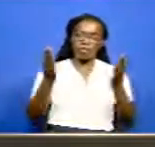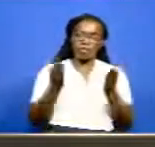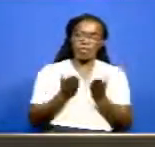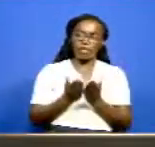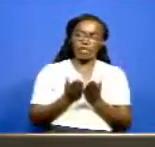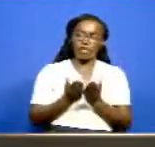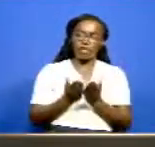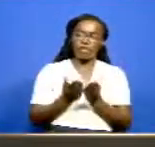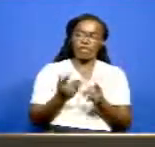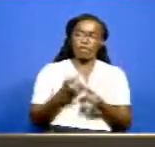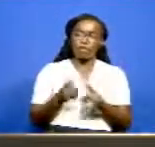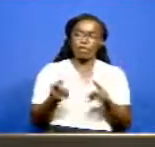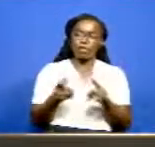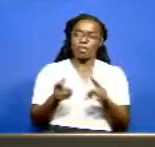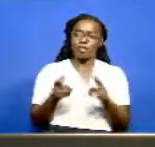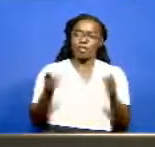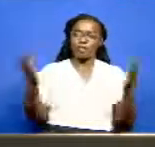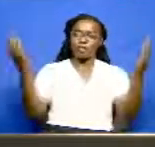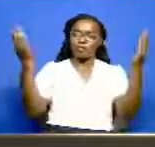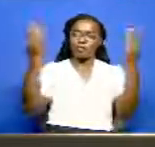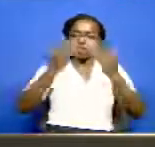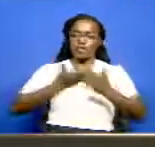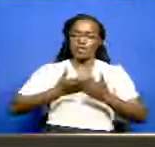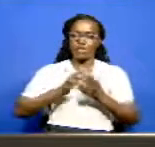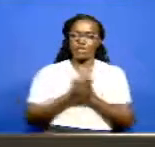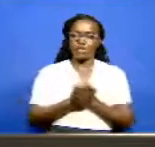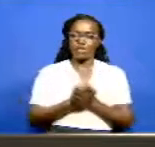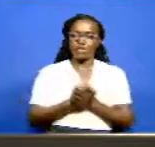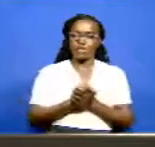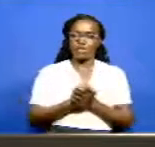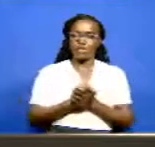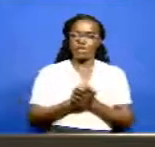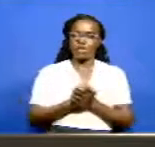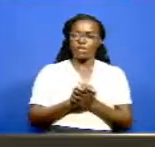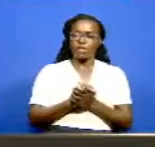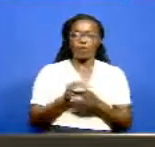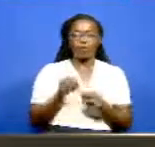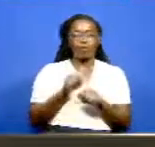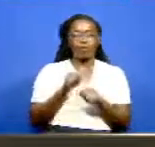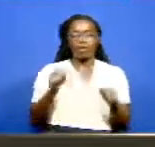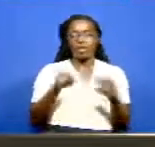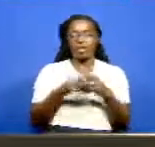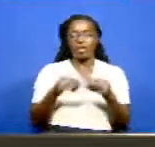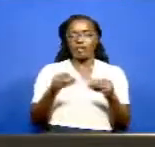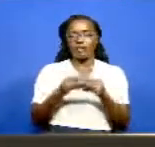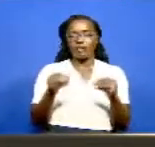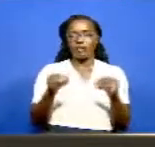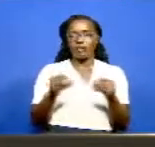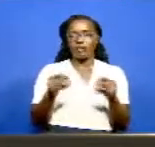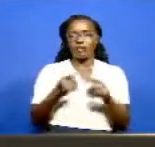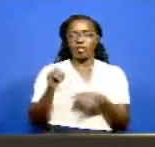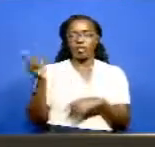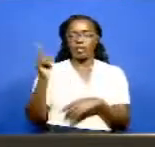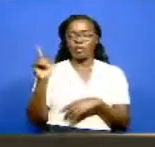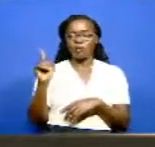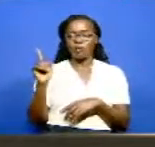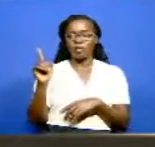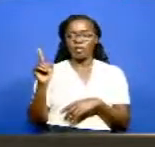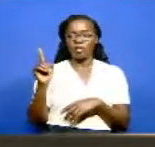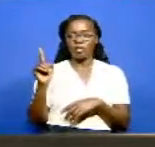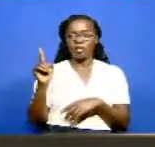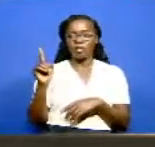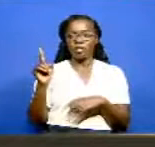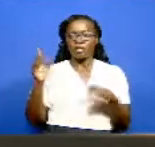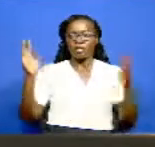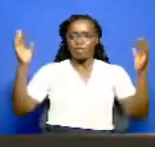Lakini tukiangazia hali itakavyokuwa usiku wa leo ni kwamba kutakuwa na hali shwari kote nchini, japo kwa baadhi ya wenyeji wa hapa Nairobi huenda